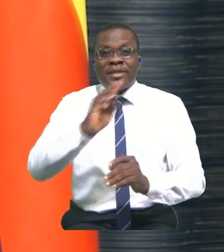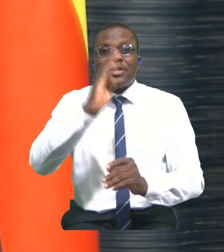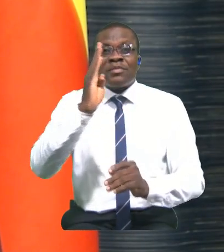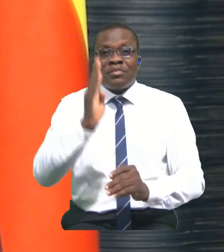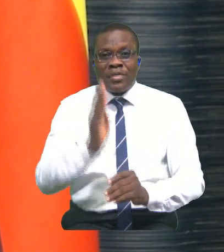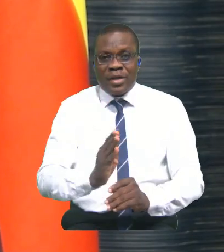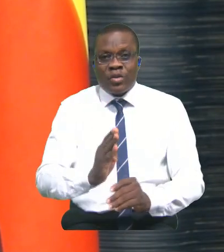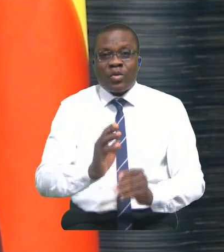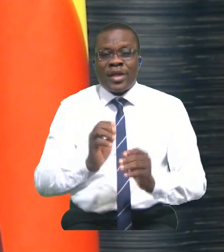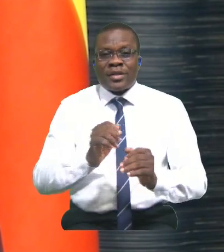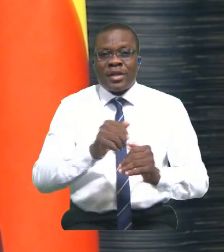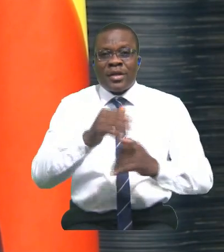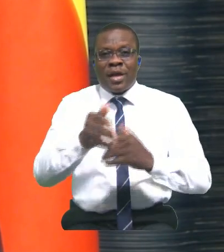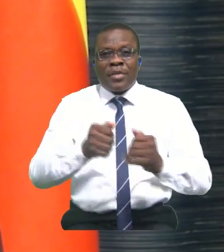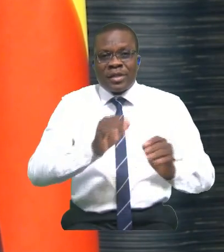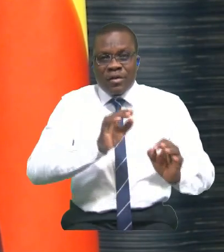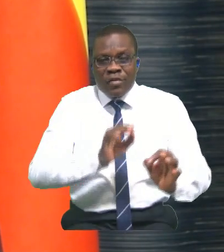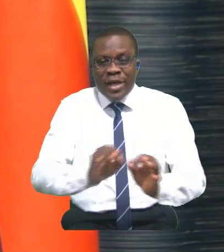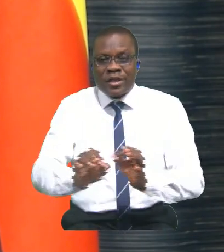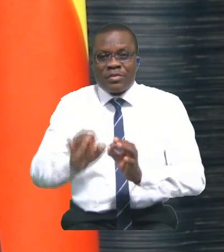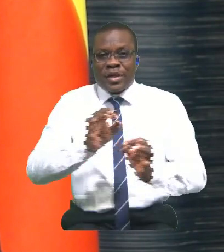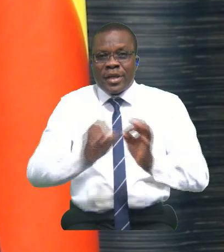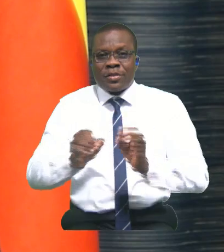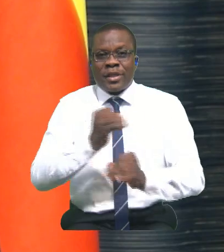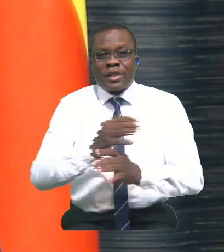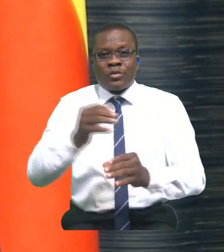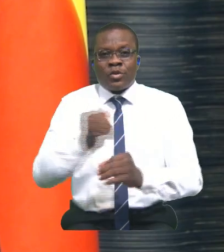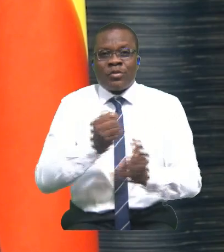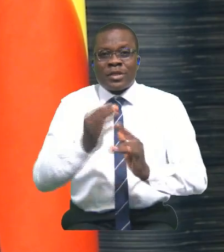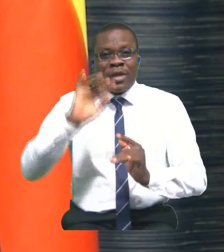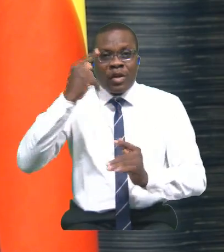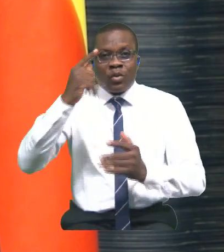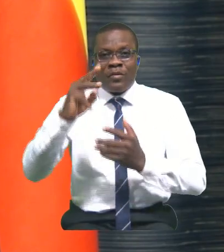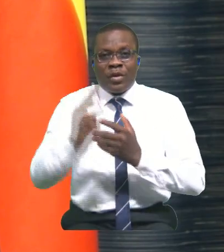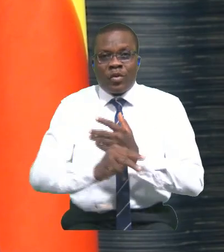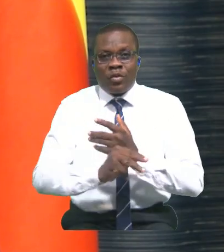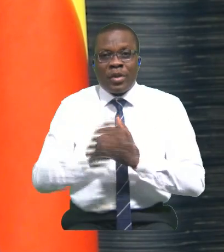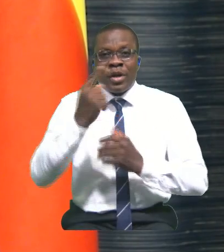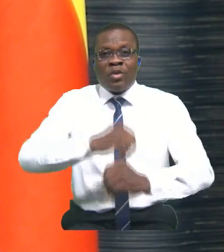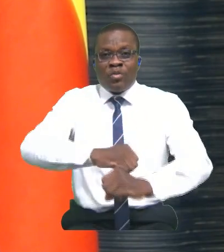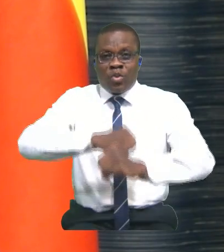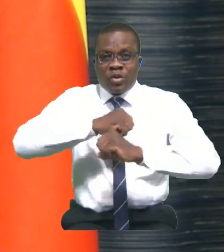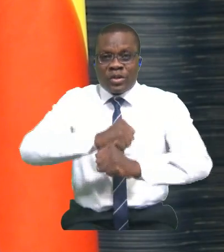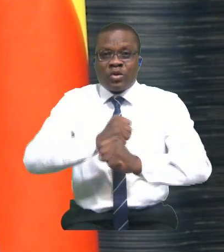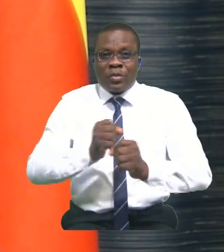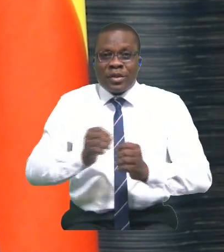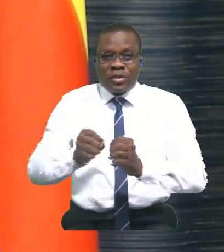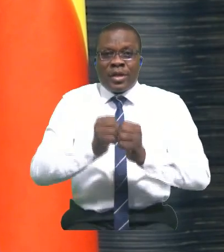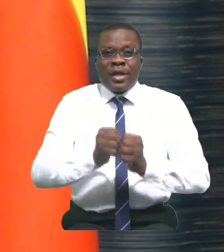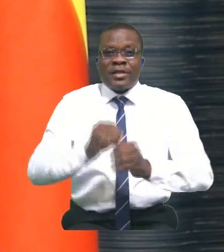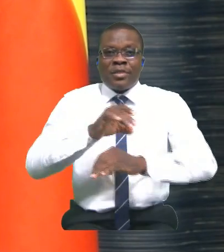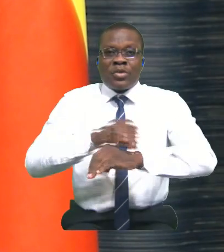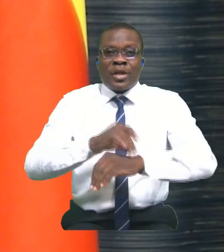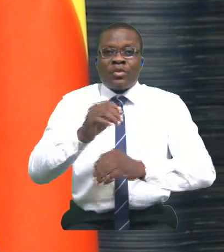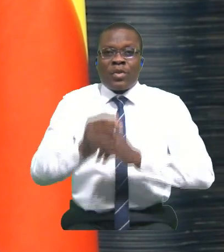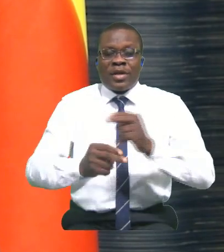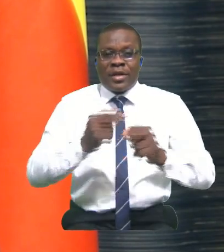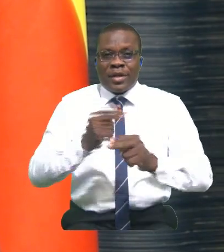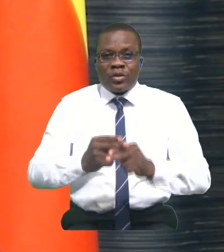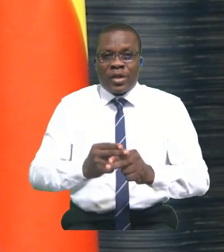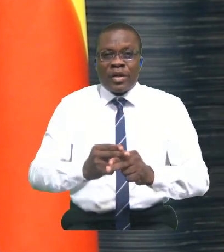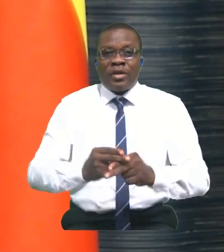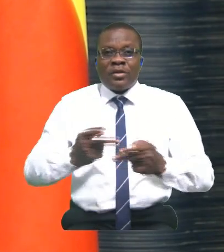après avoir fait le point des dispositions prises par le gouvernement pour sécuriser l'ensemble du territoire national à